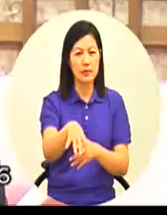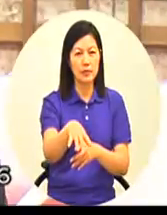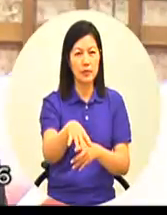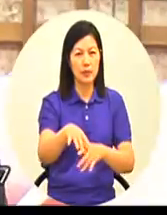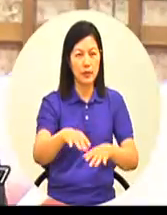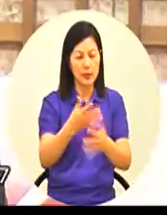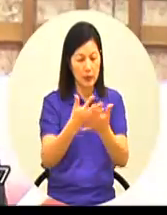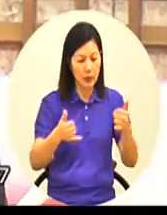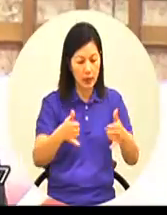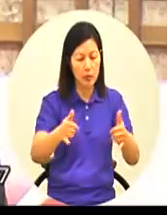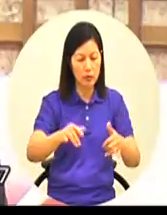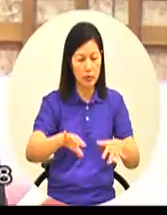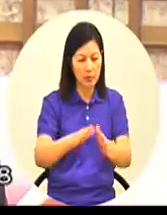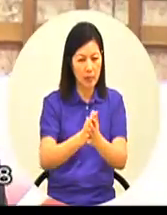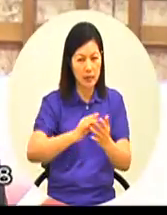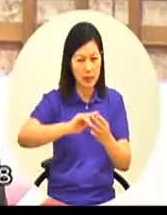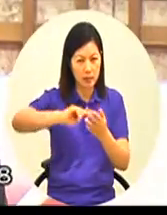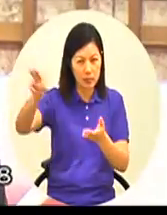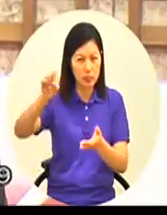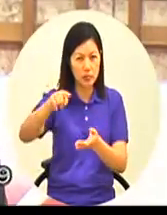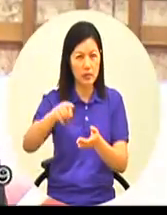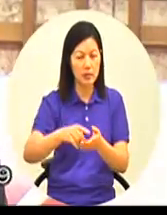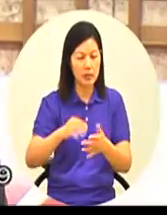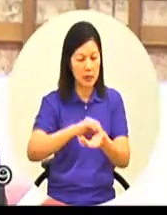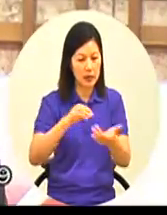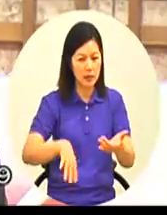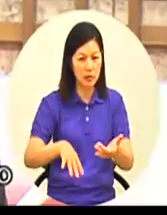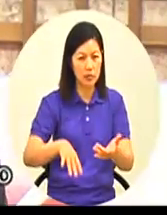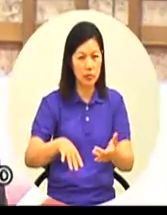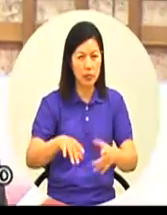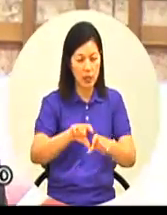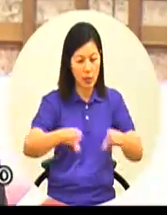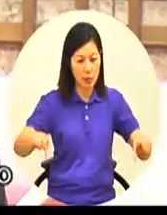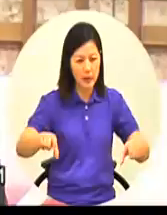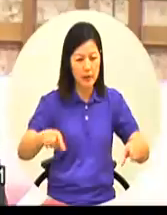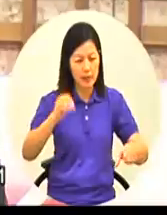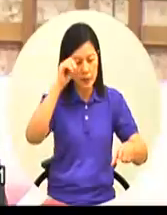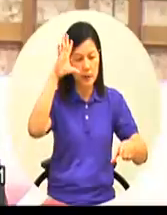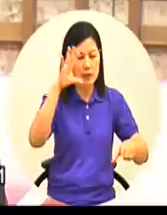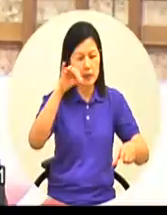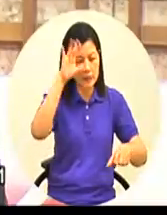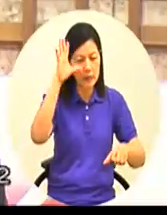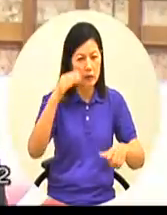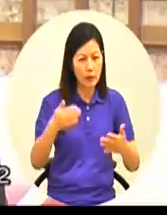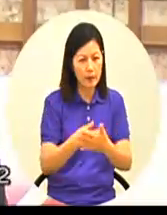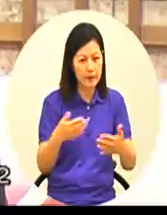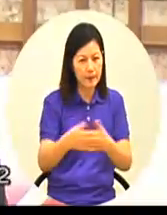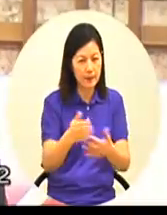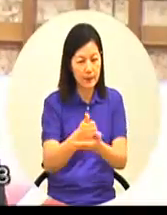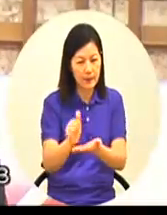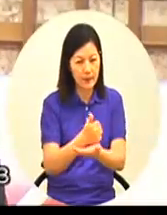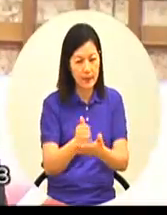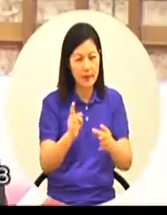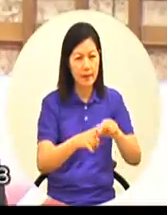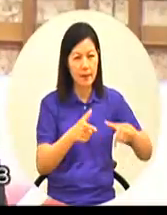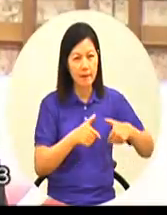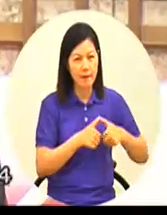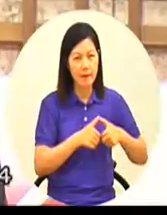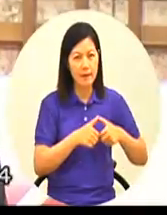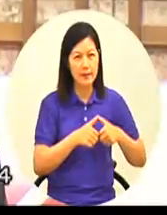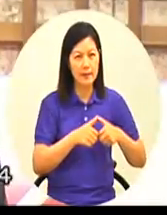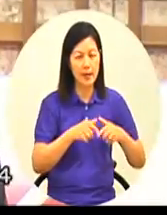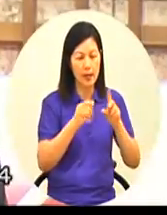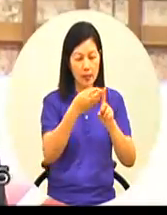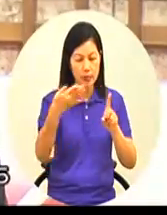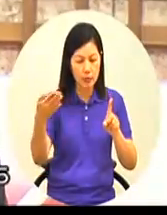到医院。那像智慧环境啊，有工业管线啊，智慧交通有智慧运输的中心。那智慧治理部分也有